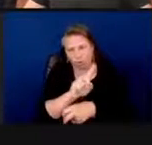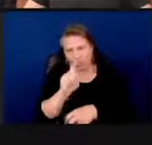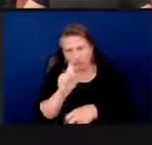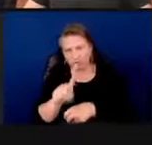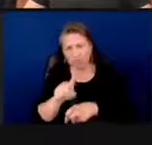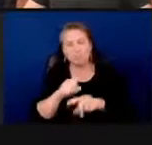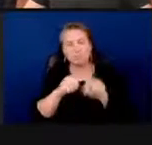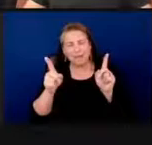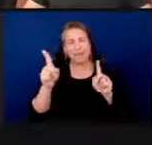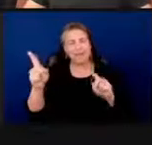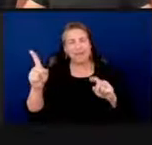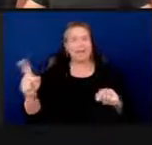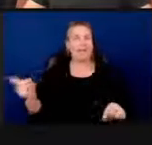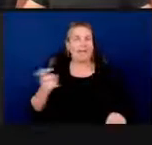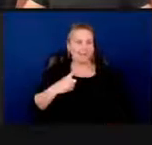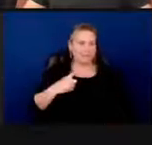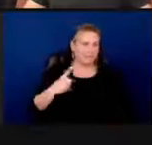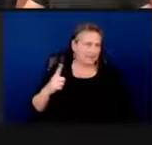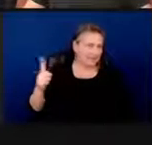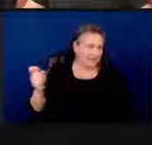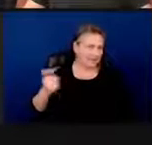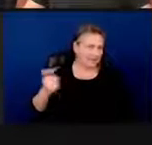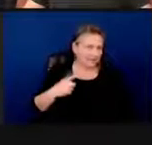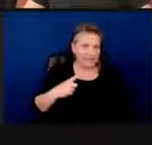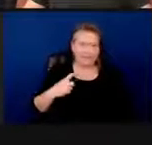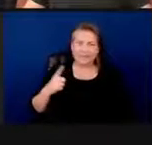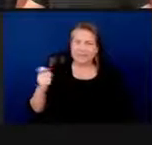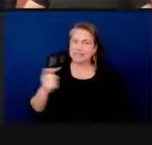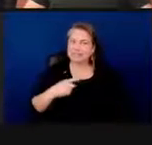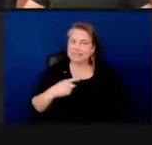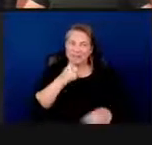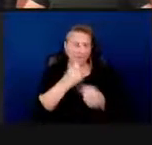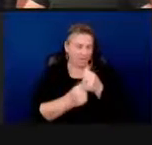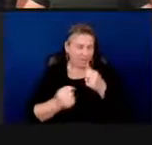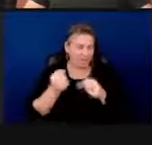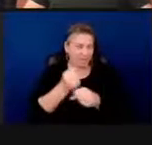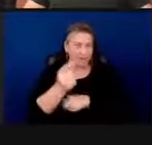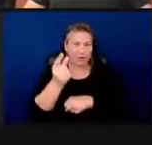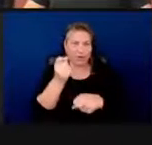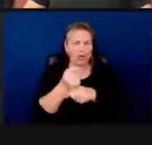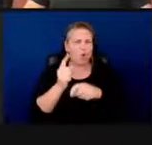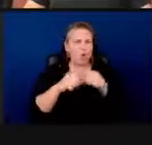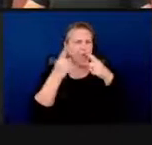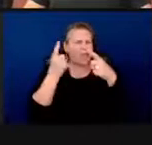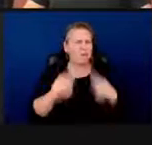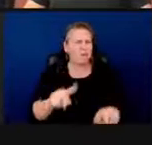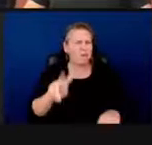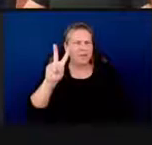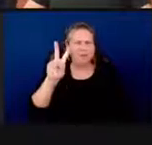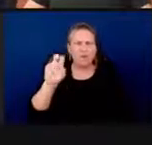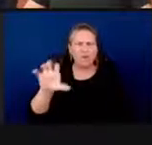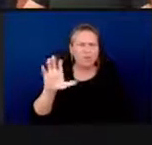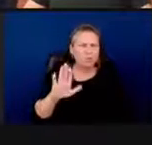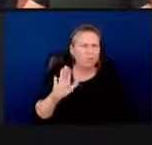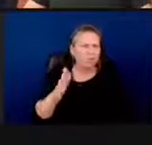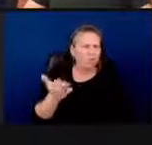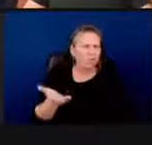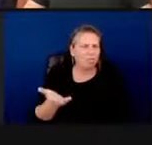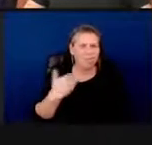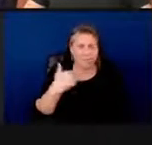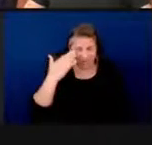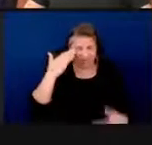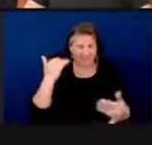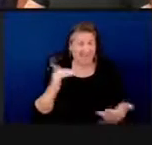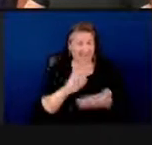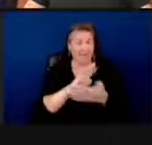ولكنه سؤال أنا أسمعه مجددا في كل عام أكثر من مرة. ما الذي سيحدث للمهنيات؟